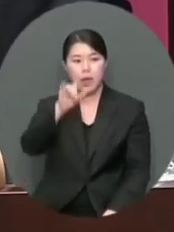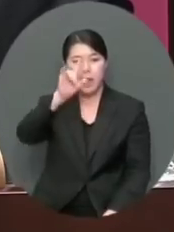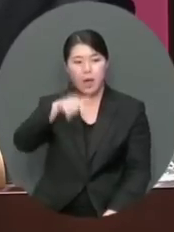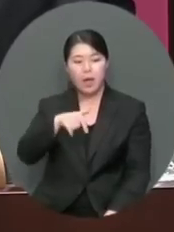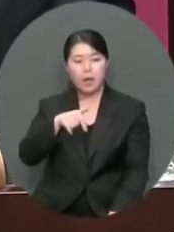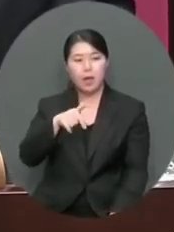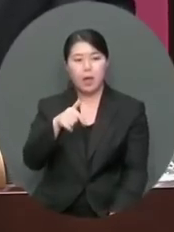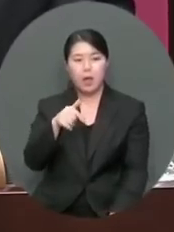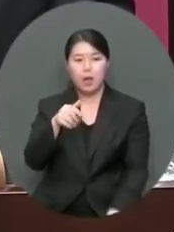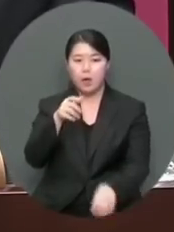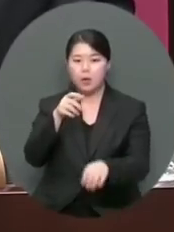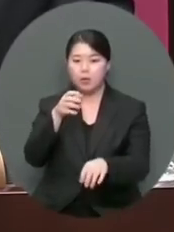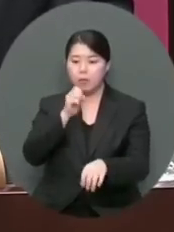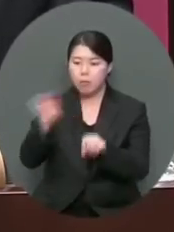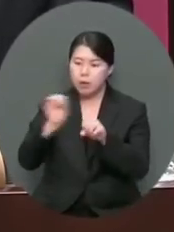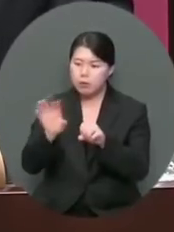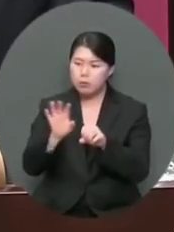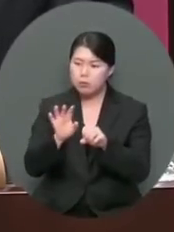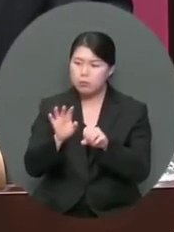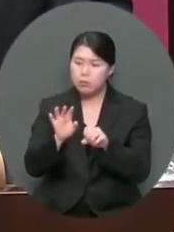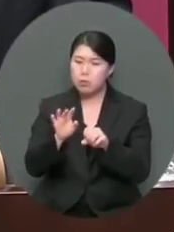폐기물을 방류했다고요?